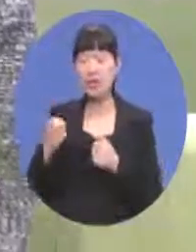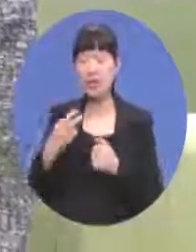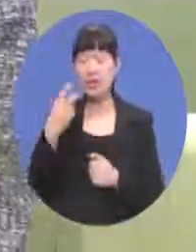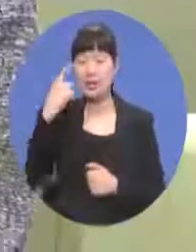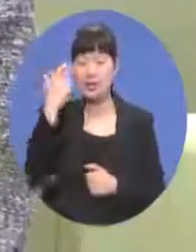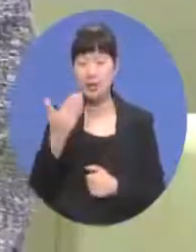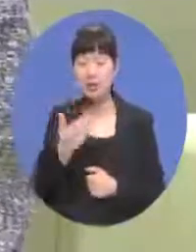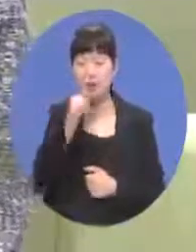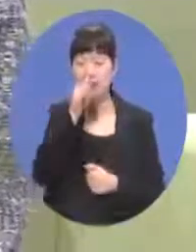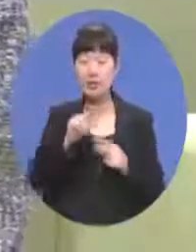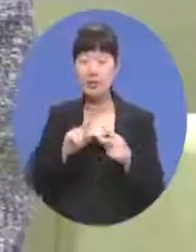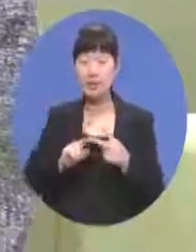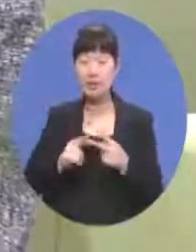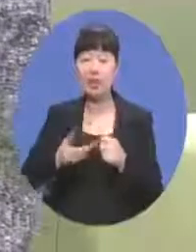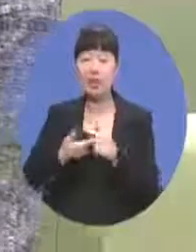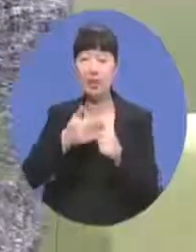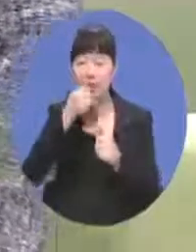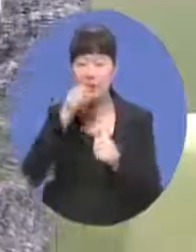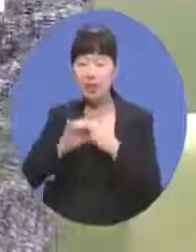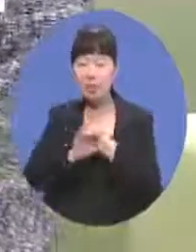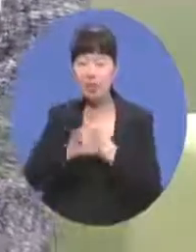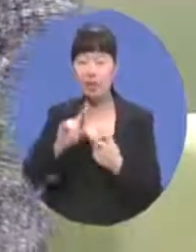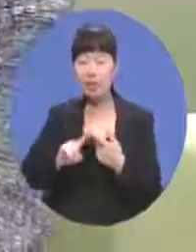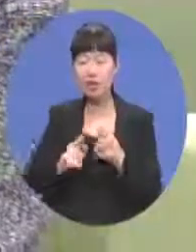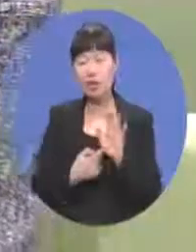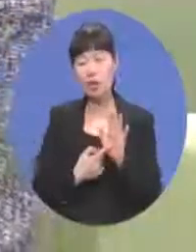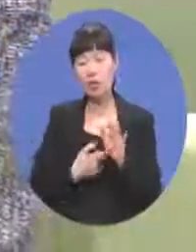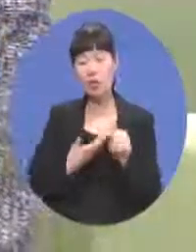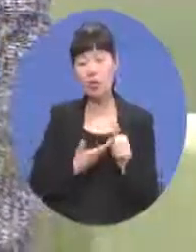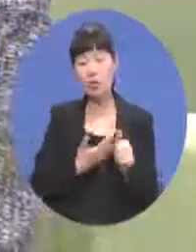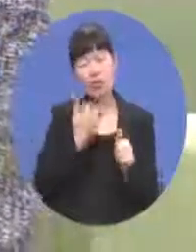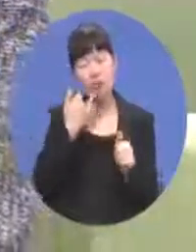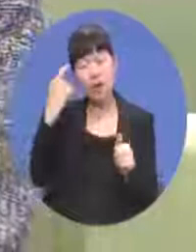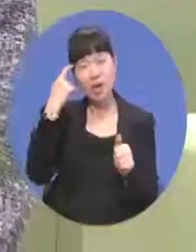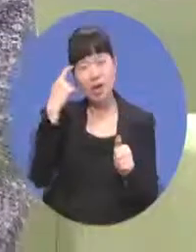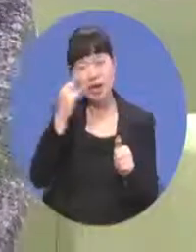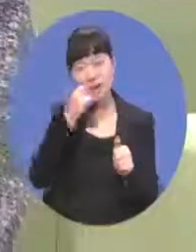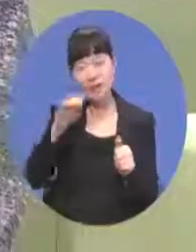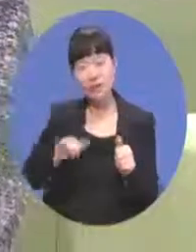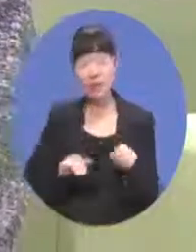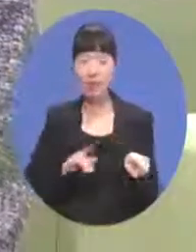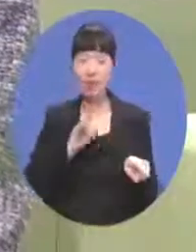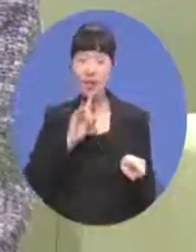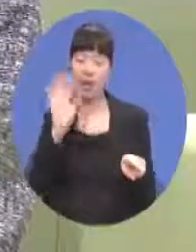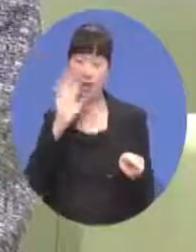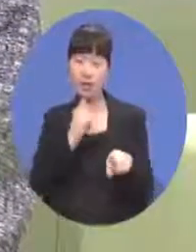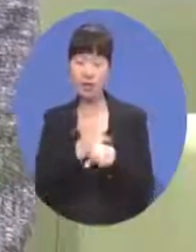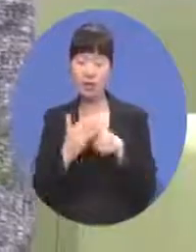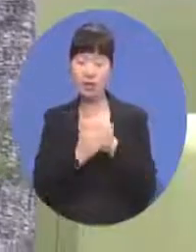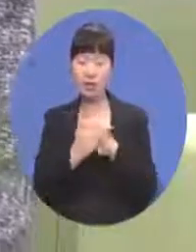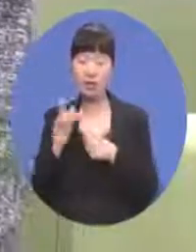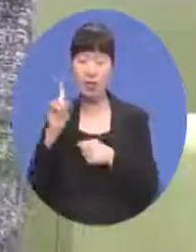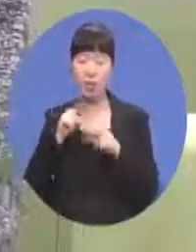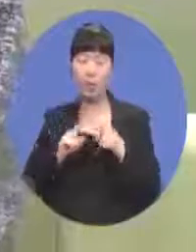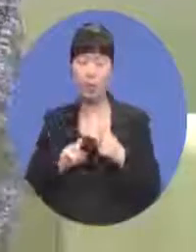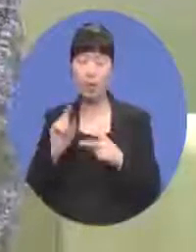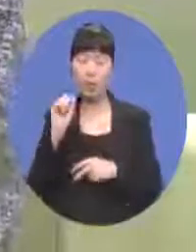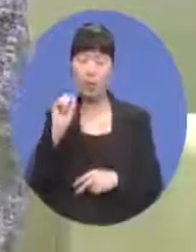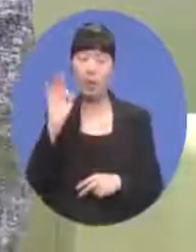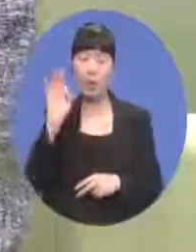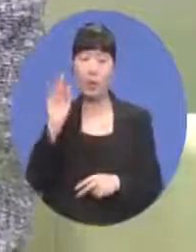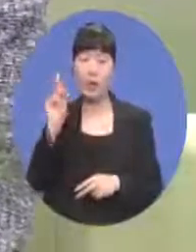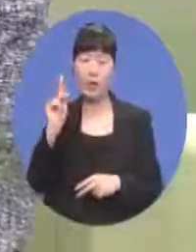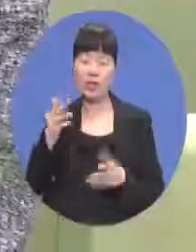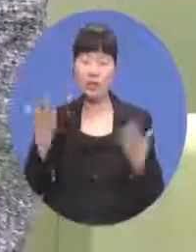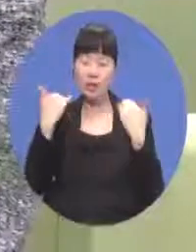되물어 준다거나 네. 좀 해주면은 아이가 오 이런 거 표현해도 되는구나 할 텐데 제가 말 안 하니까 뭐 다 뭐든지 그렇죠. 오케이라고 생각하고 넘어가게